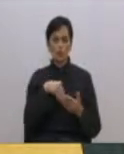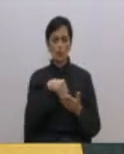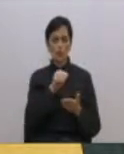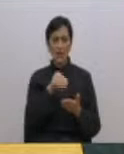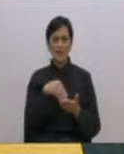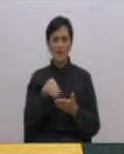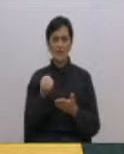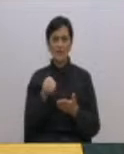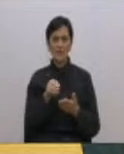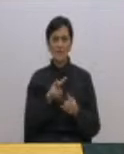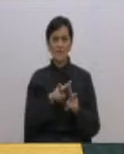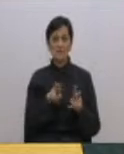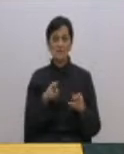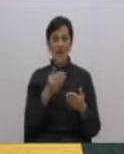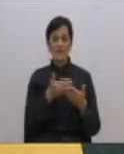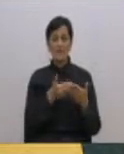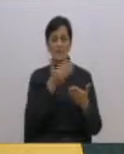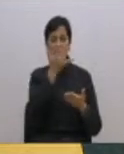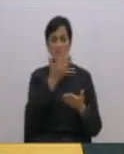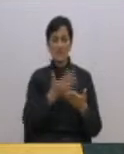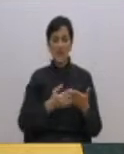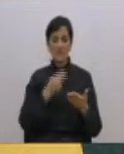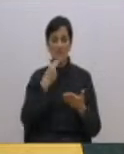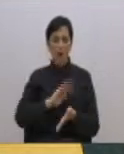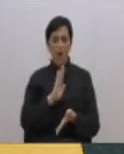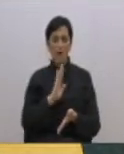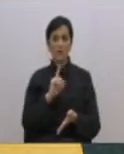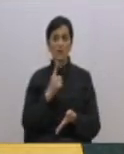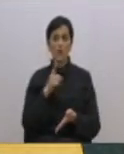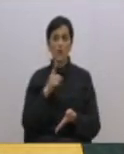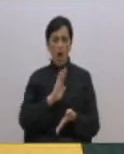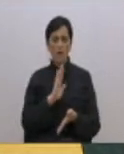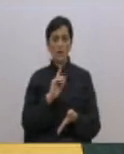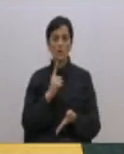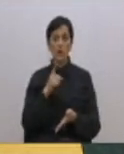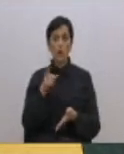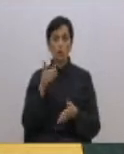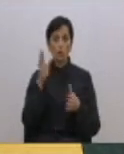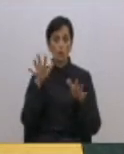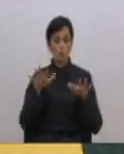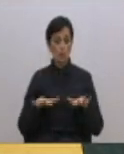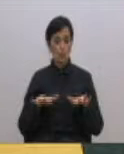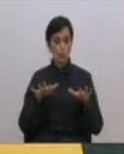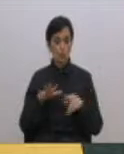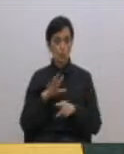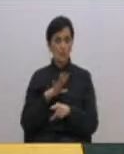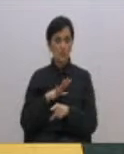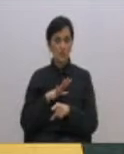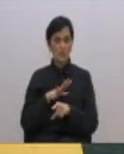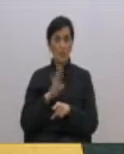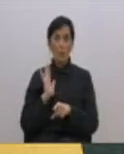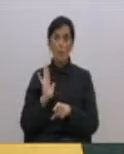მსგავსი რეკომენდაციებით ეს საკვები და მიეტანა და მას ვარი უშლიმი იყო და შლიმი იყო და ეს დღეს